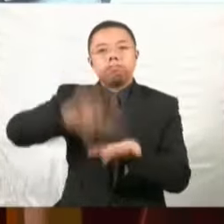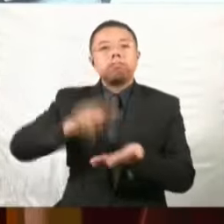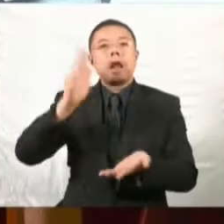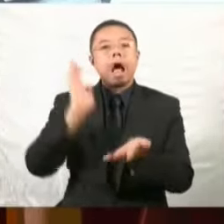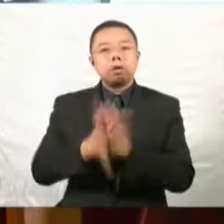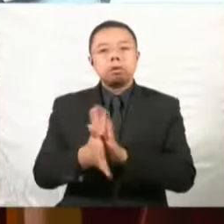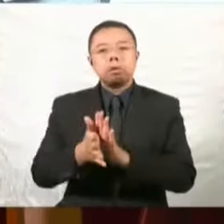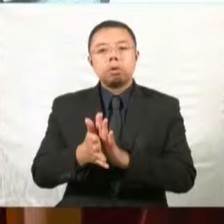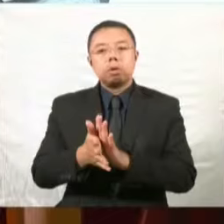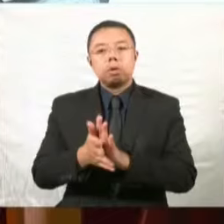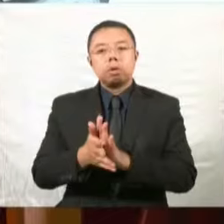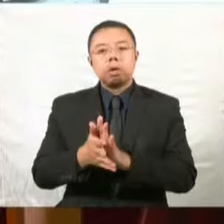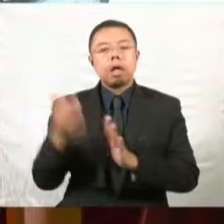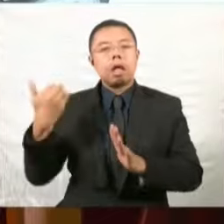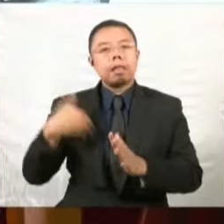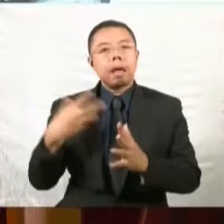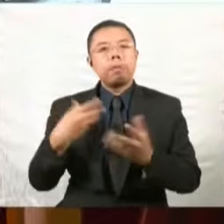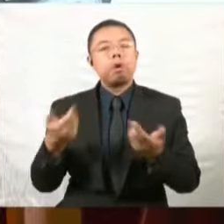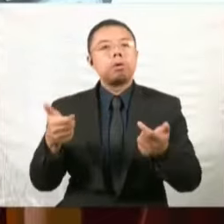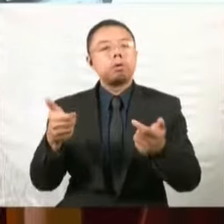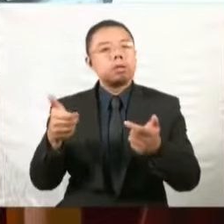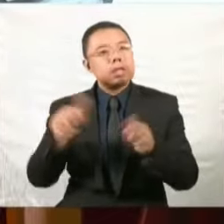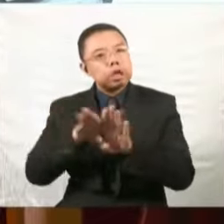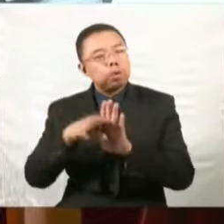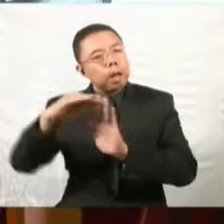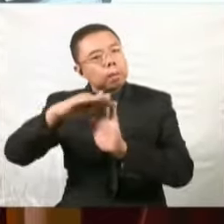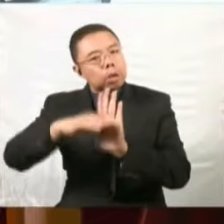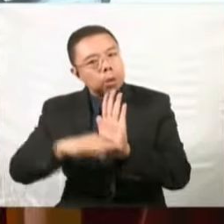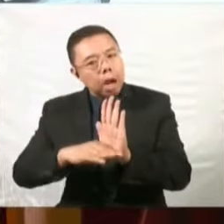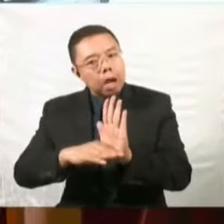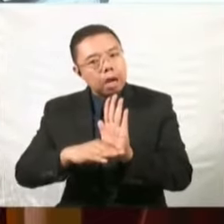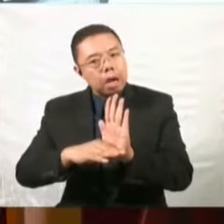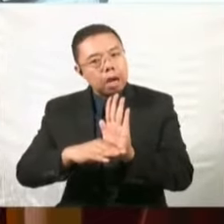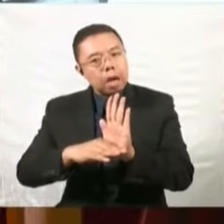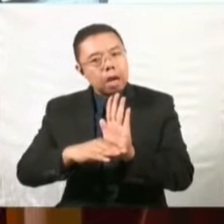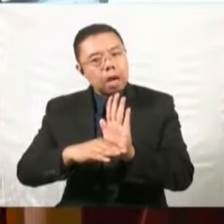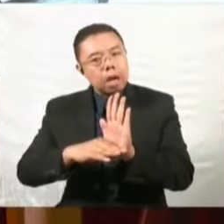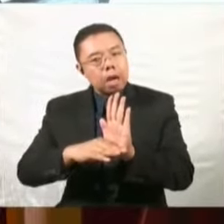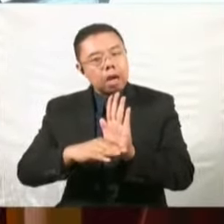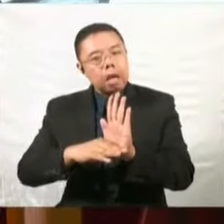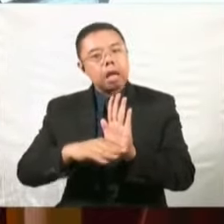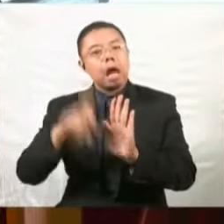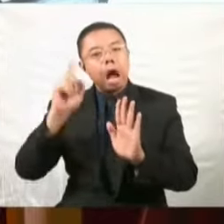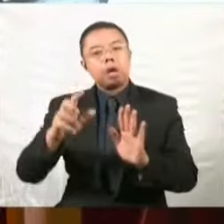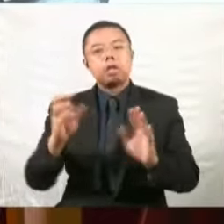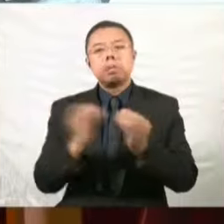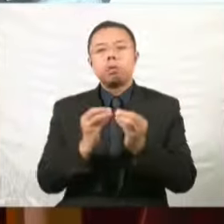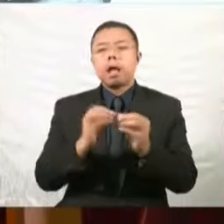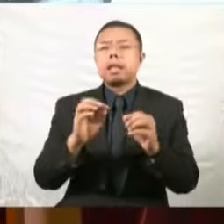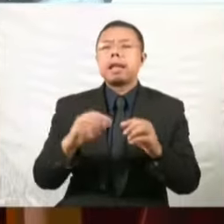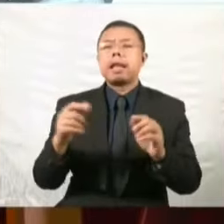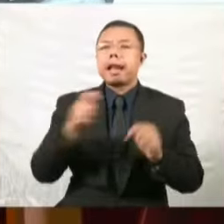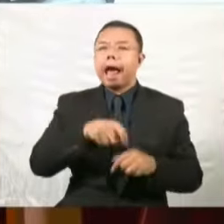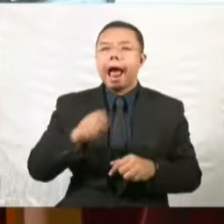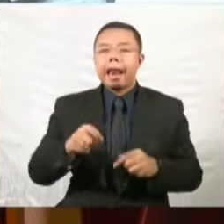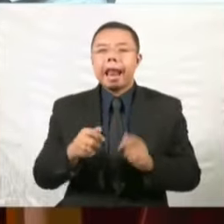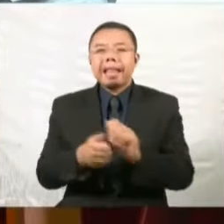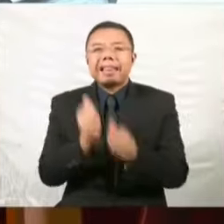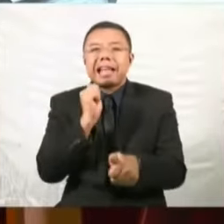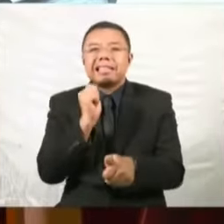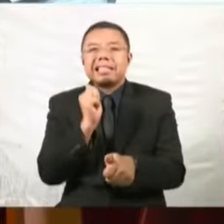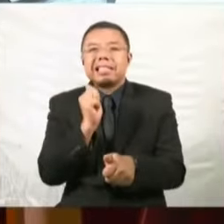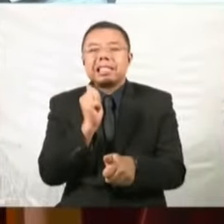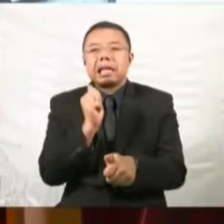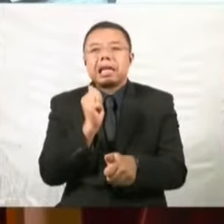lalu tidak melakukan prosedur Golden eh postulat Koh yang seharusnya dilakukan lalu alat diagnosanya